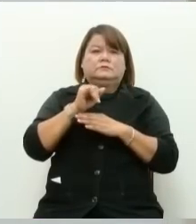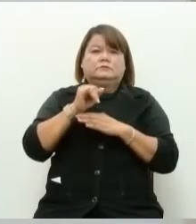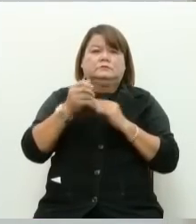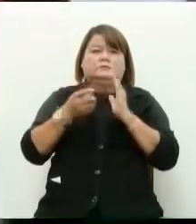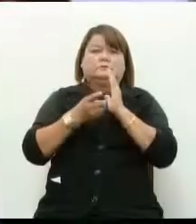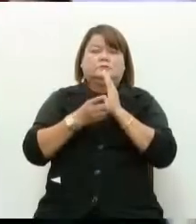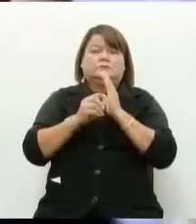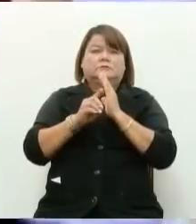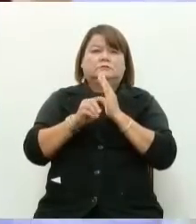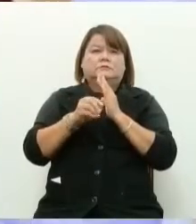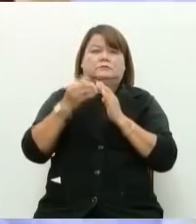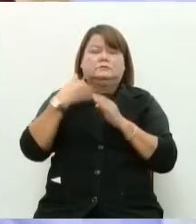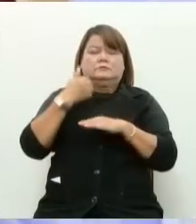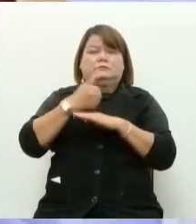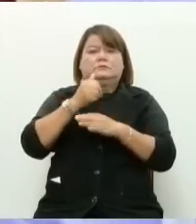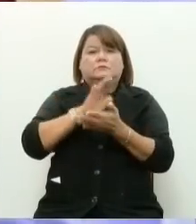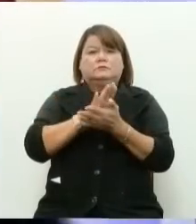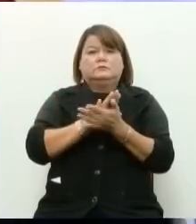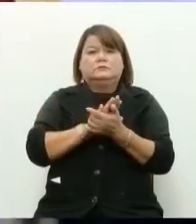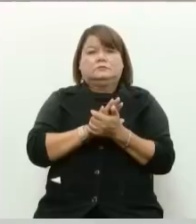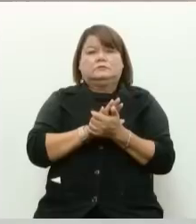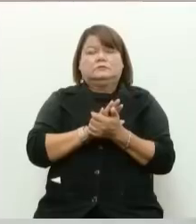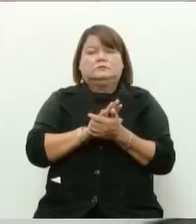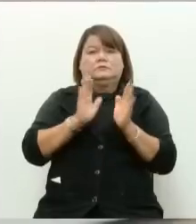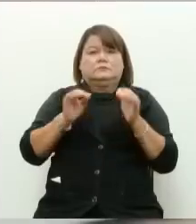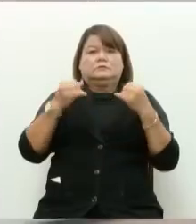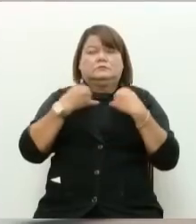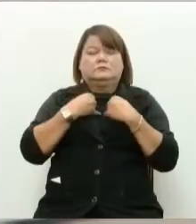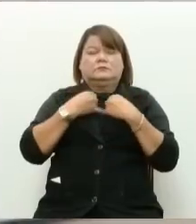านี ผู้อำนวยการโรงเรียนเจ้าหน้าที่บุคลาก